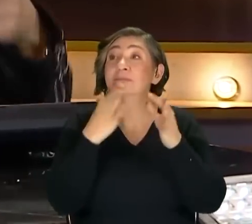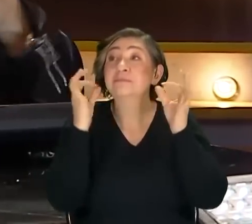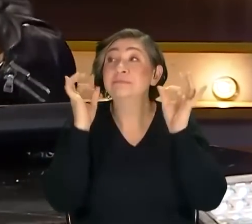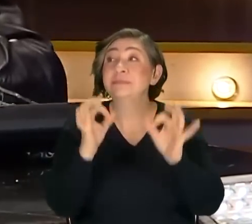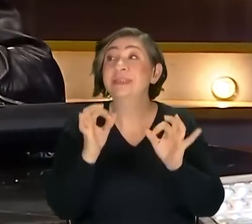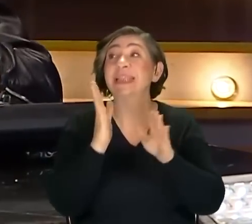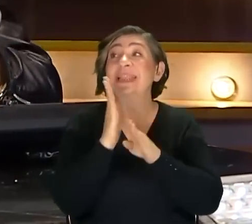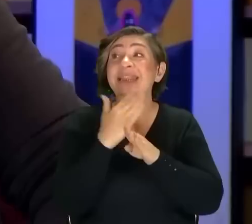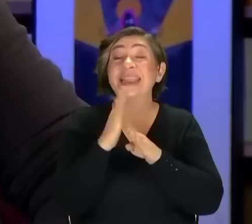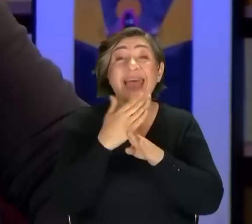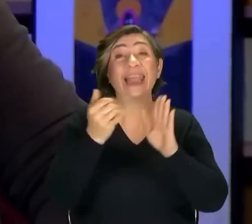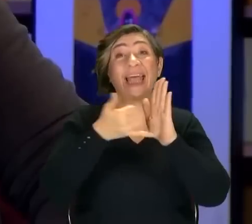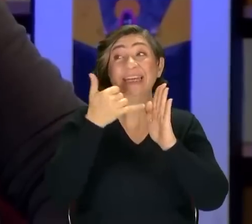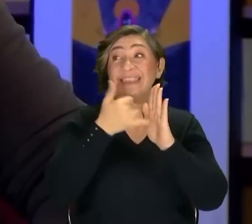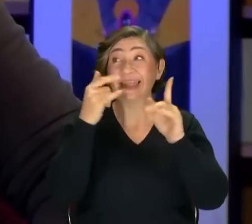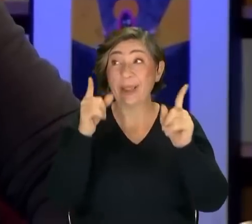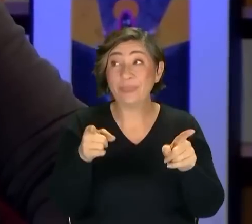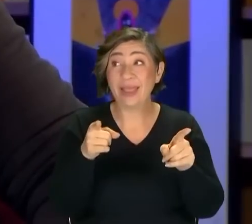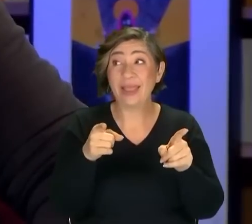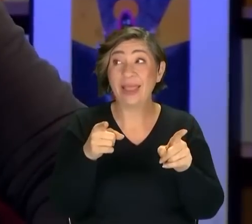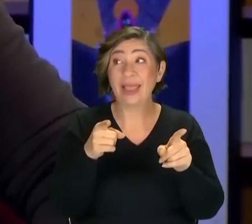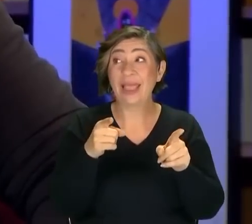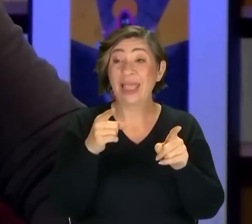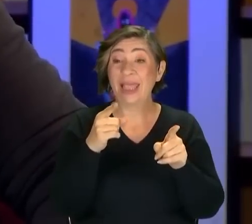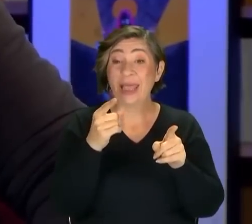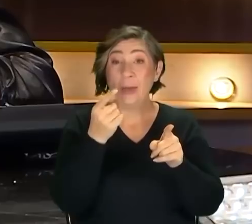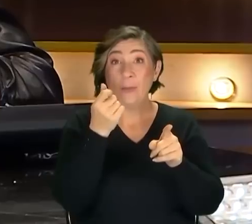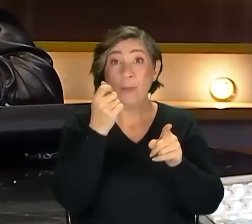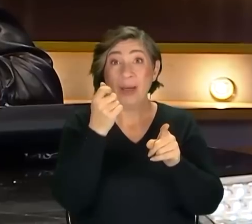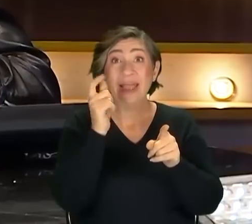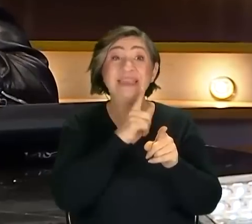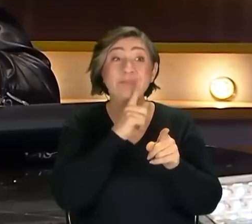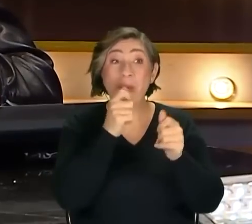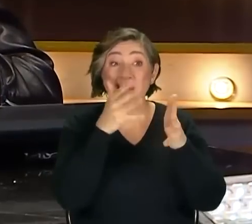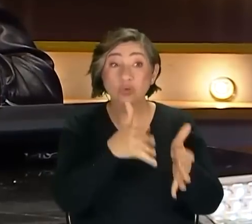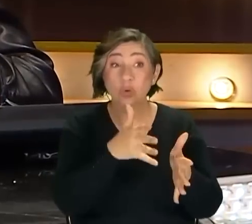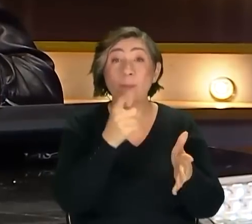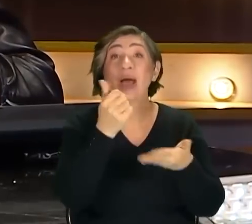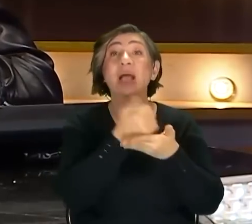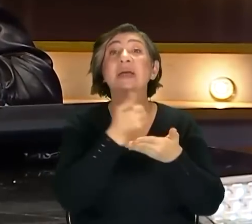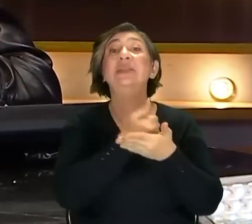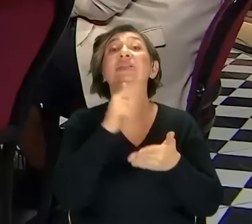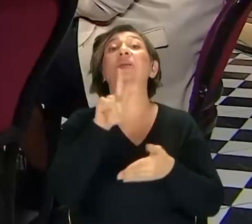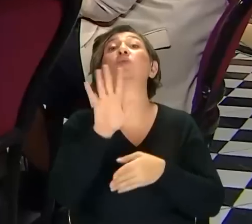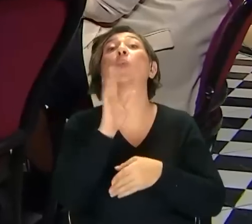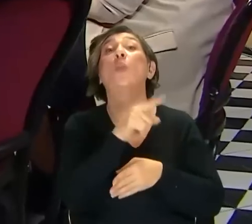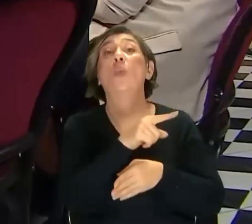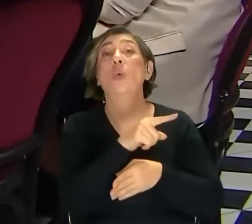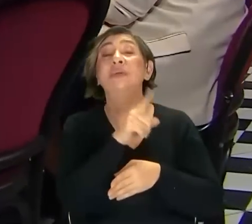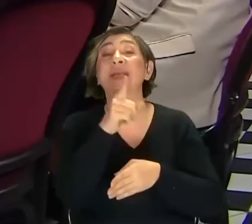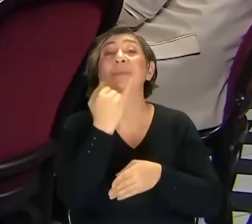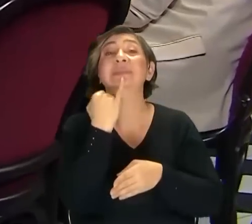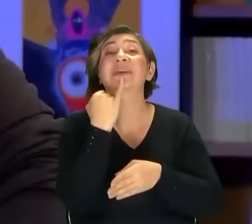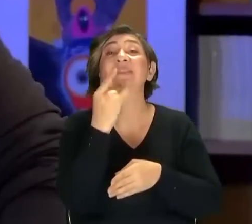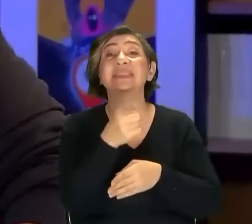ki. Evet. Neden? Gaziantep'te şey mi sterlin mi harcıyorlar? Orada para kazanmaya ihtiyaç yok mu? Sen yani